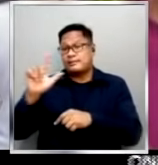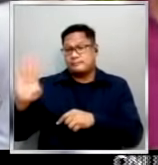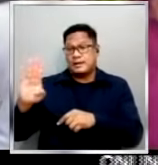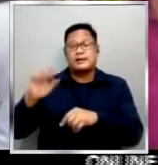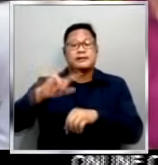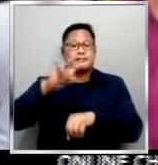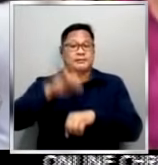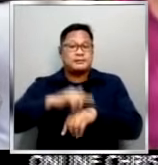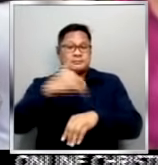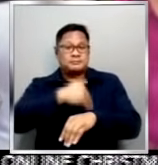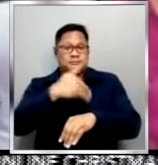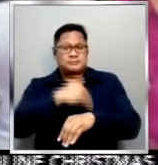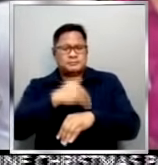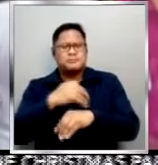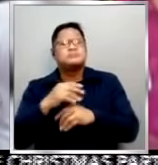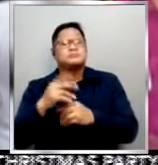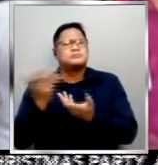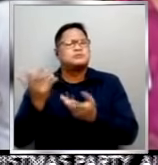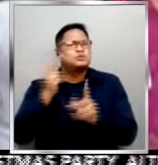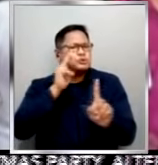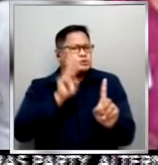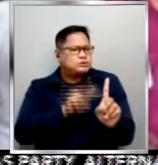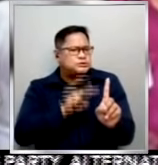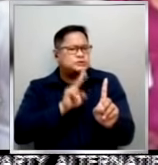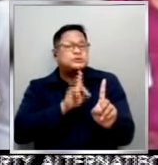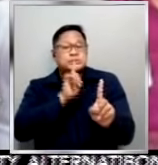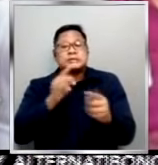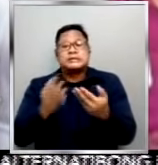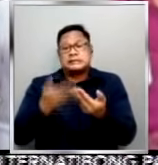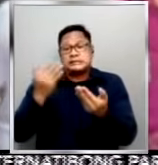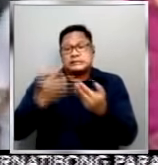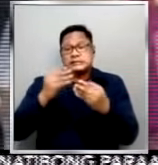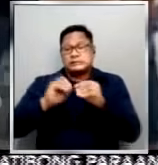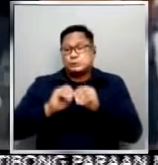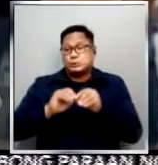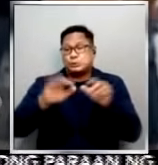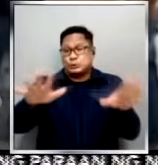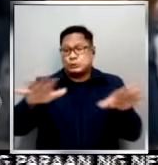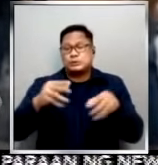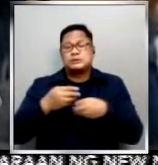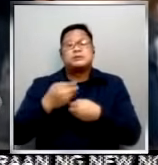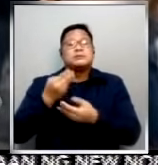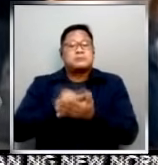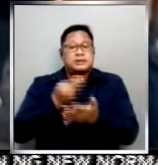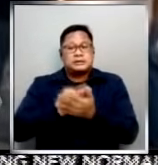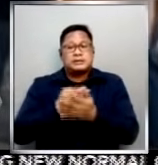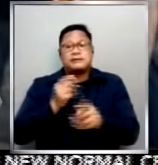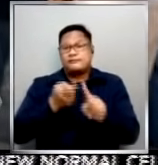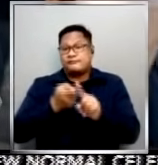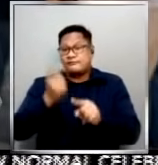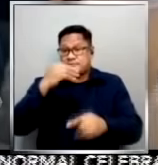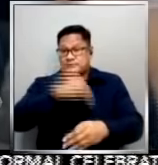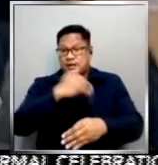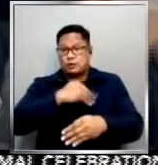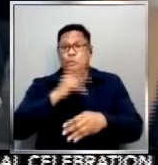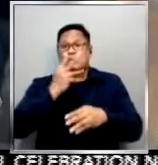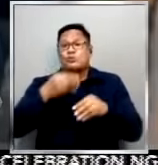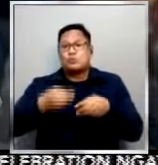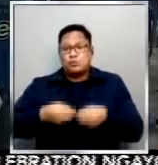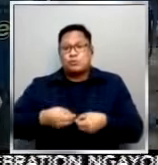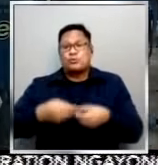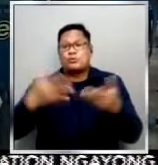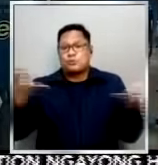na paraan para mapadali raw ang pagbibigay ng tulong pinansyal. Mga taga-bangko raw ang nag-distribute ng cash card dahil sila lang daw